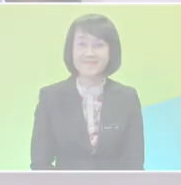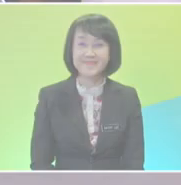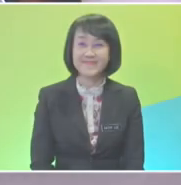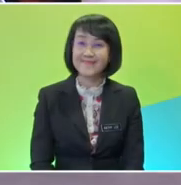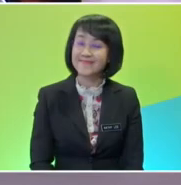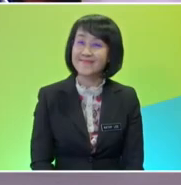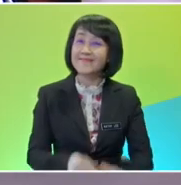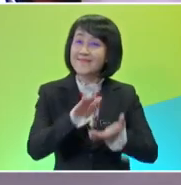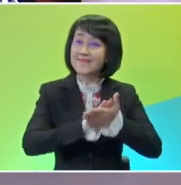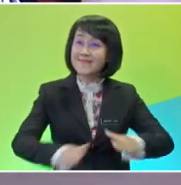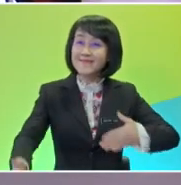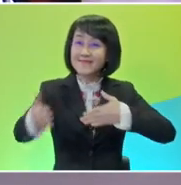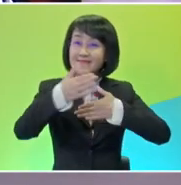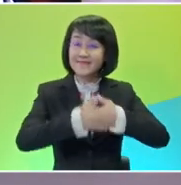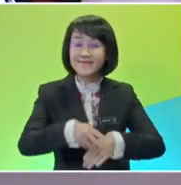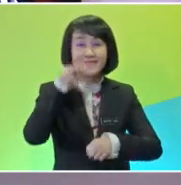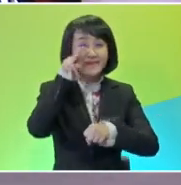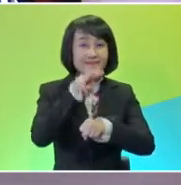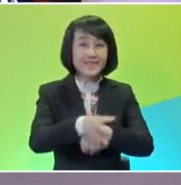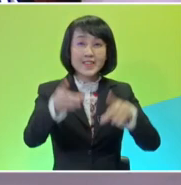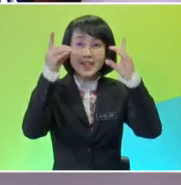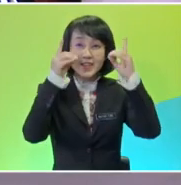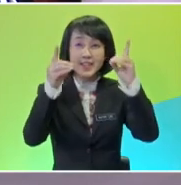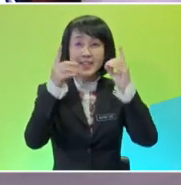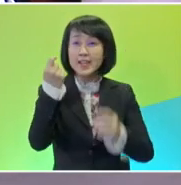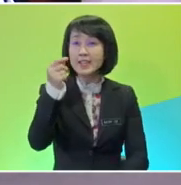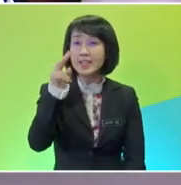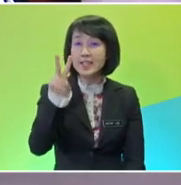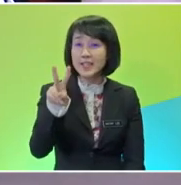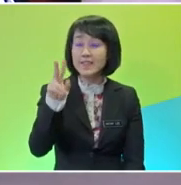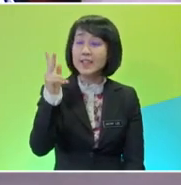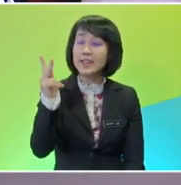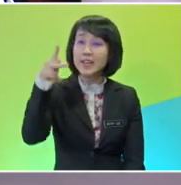selamat kembali menonton Dede masih lagi bersama